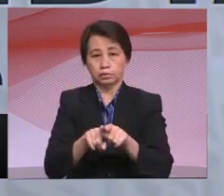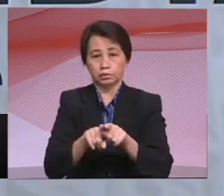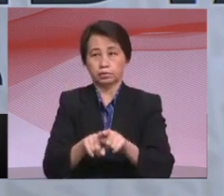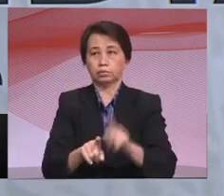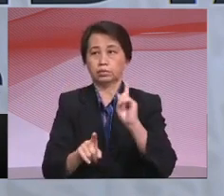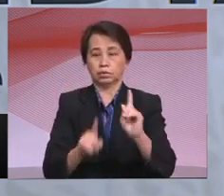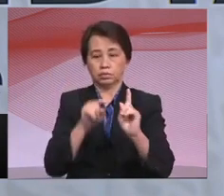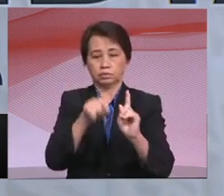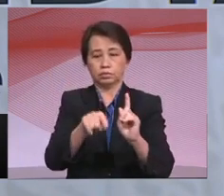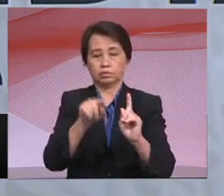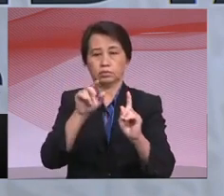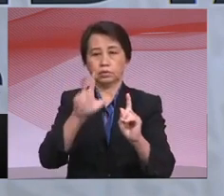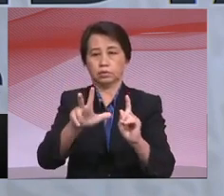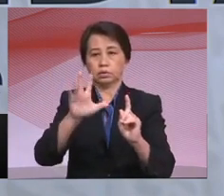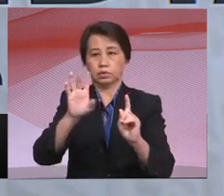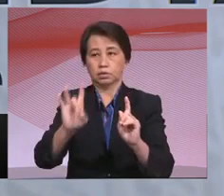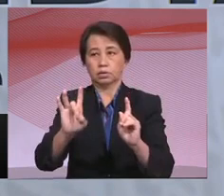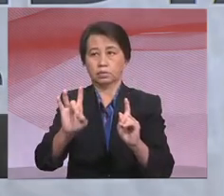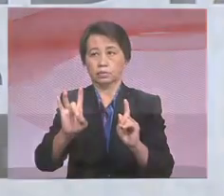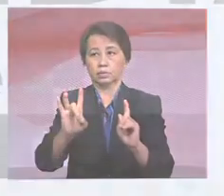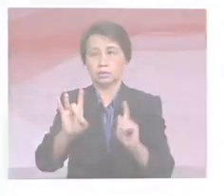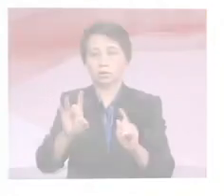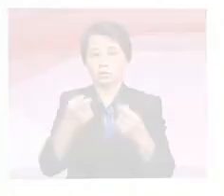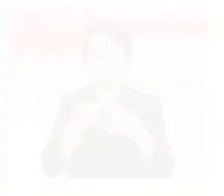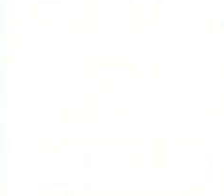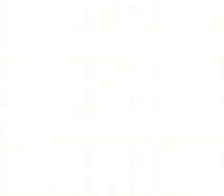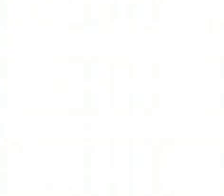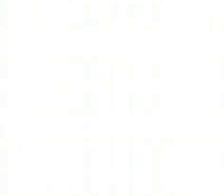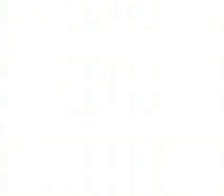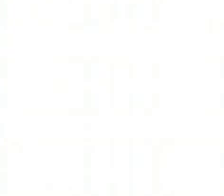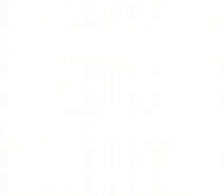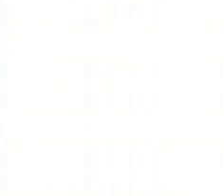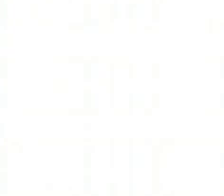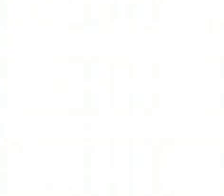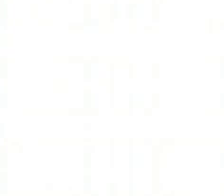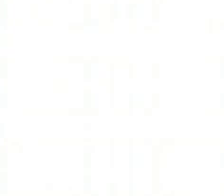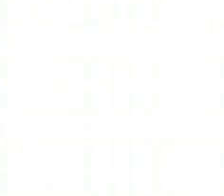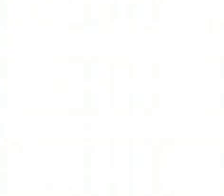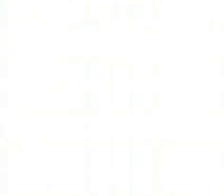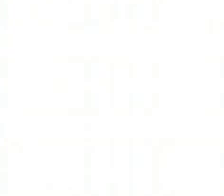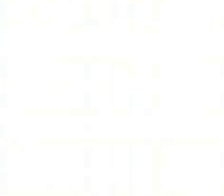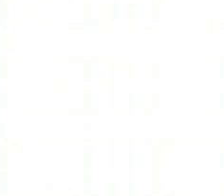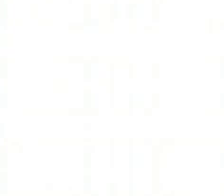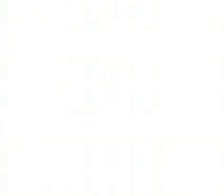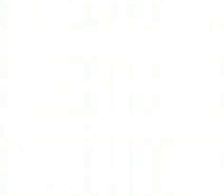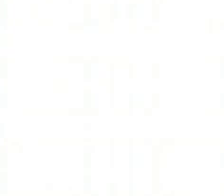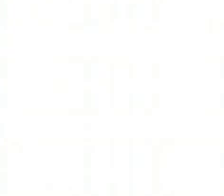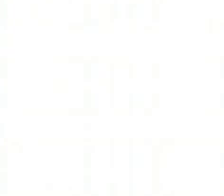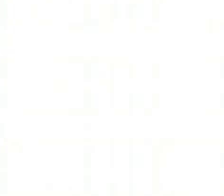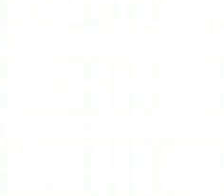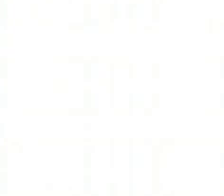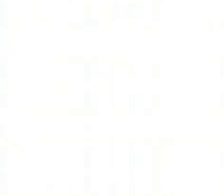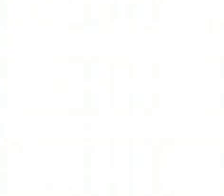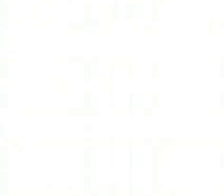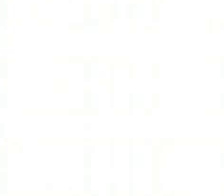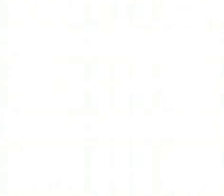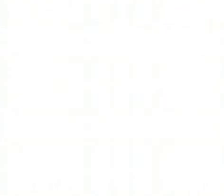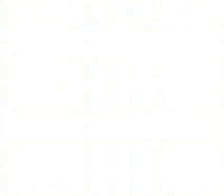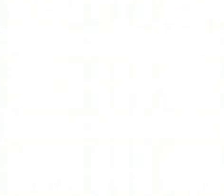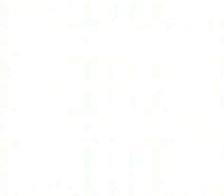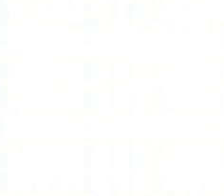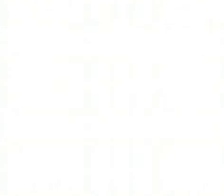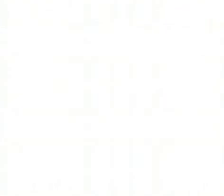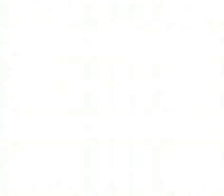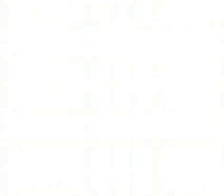dengan 1.38 daripada jumlah keseluruhan kes. Perkembangan dan situasi terkini